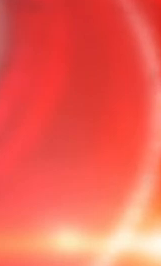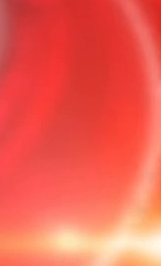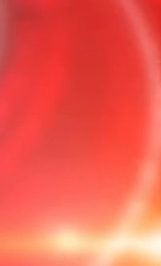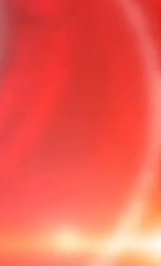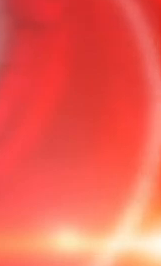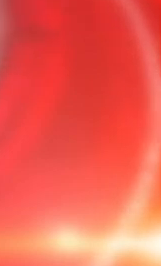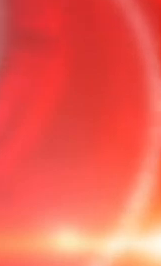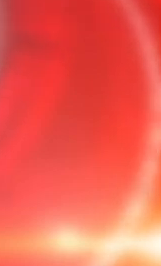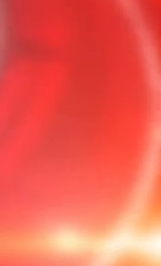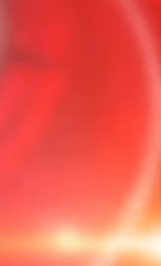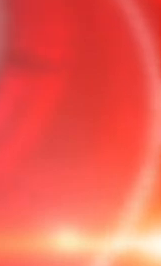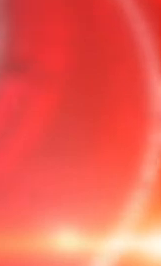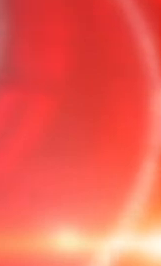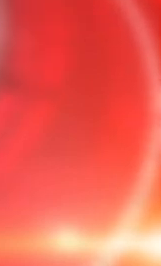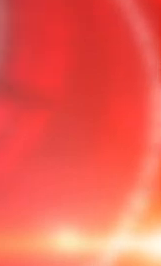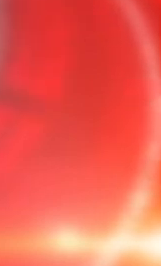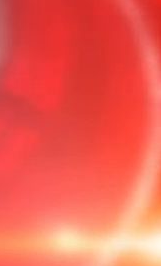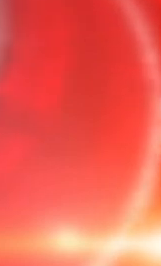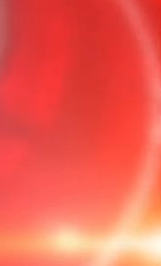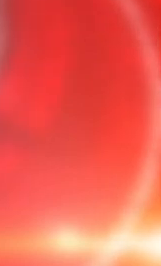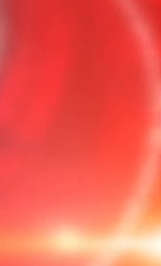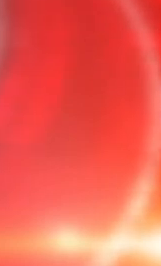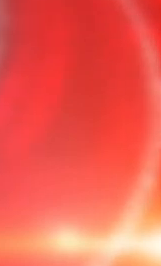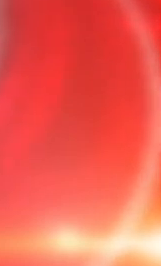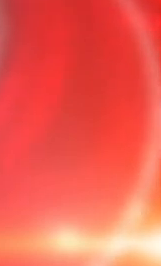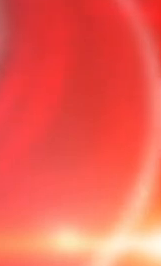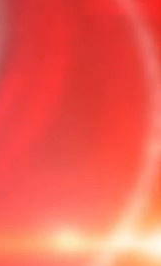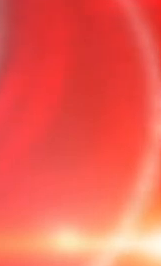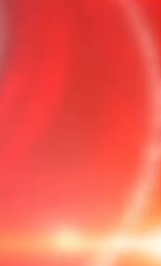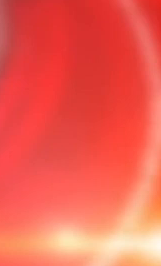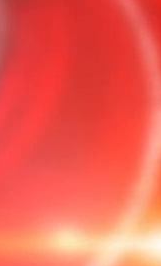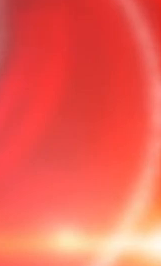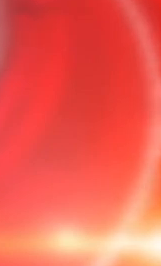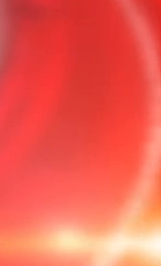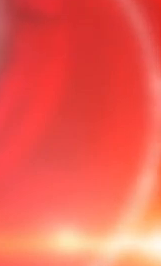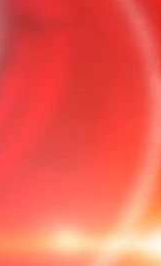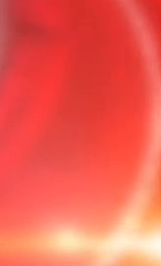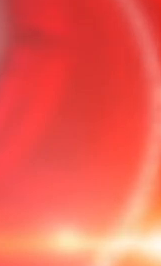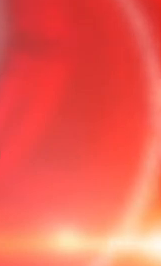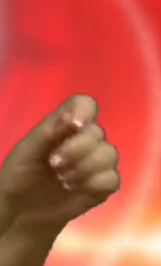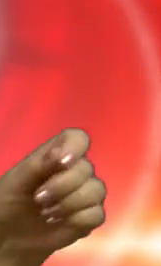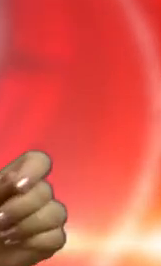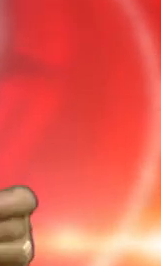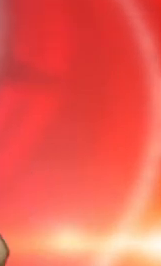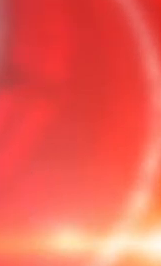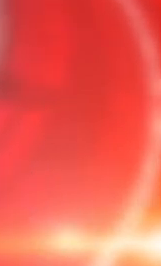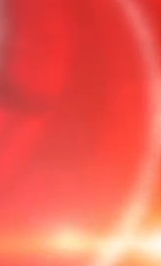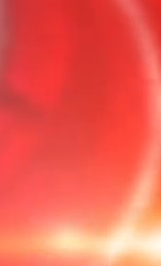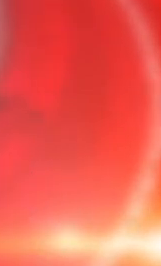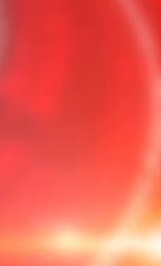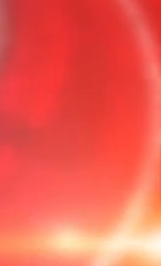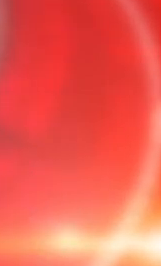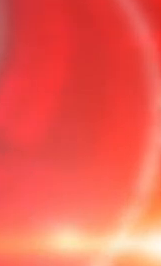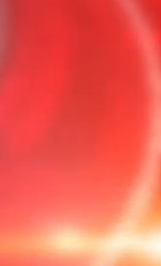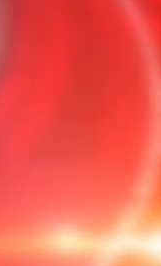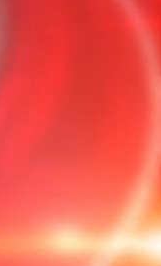În centrul orașului Chișinău, la intersecția străzilor Pușkin și Alexandru cel Bun, s-a deschis o librărie fondată de Ion Bargan și numită